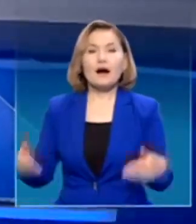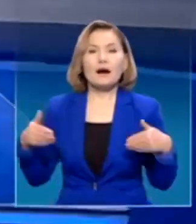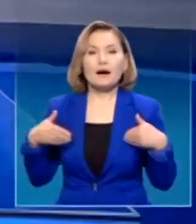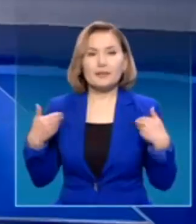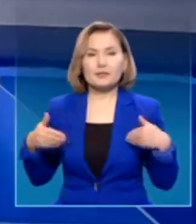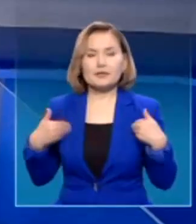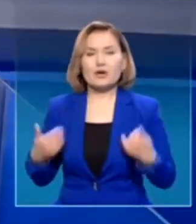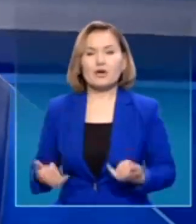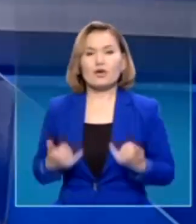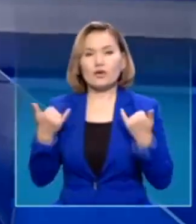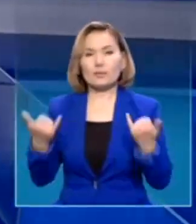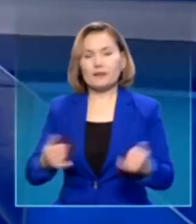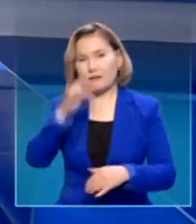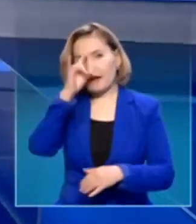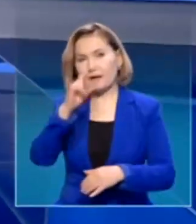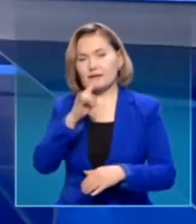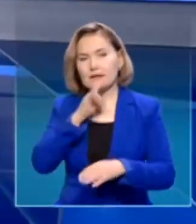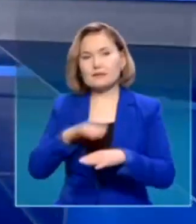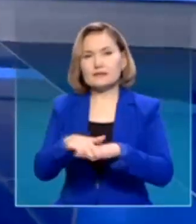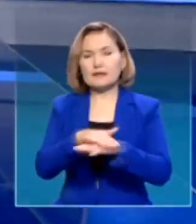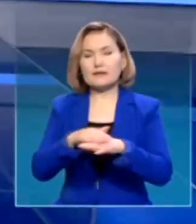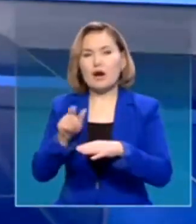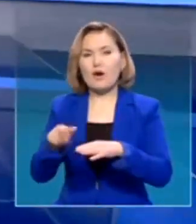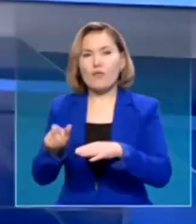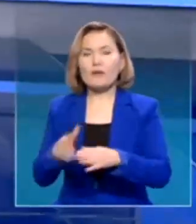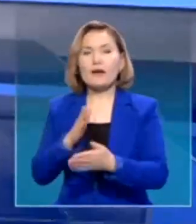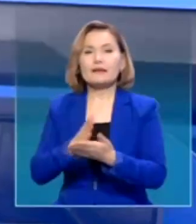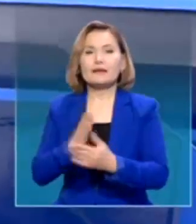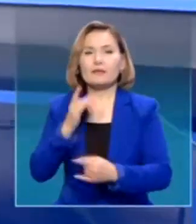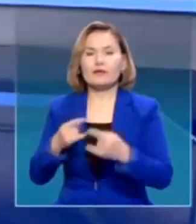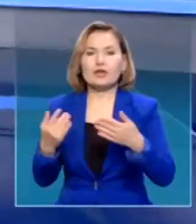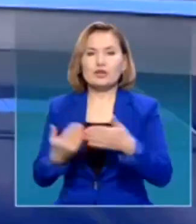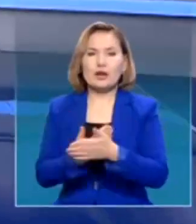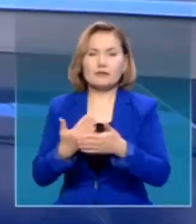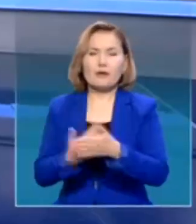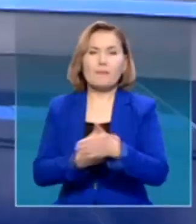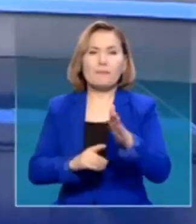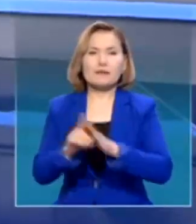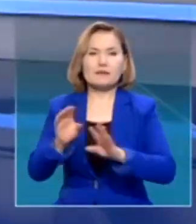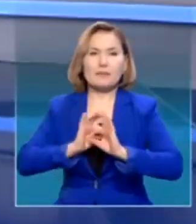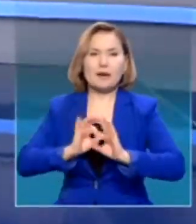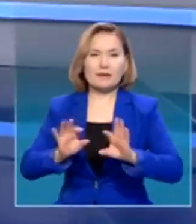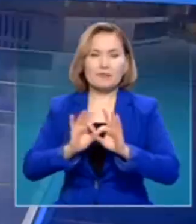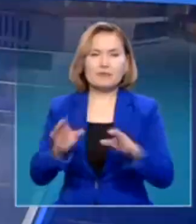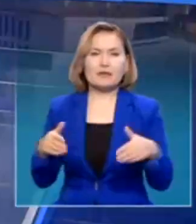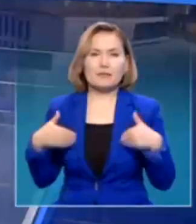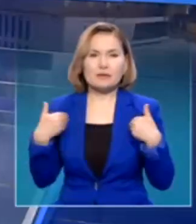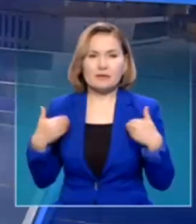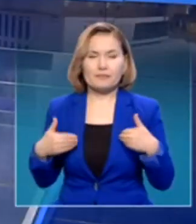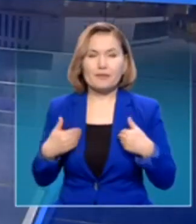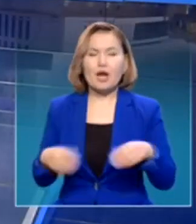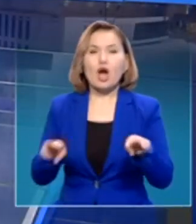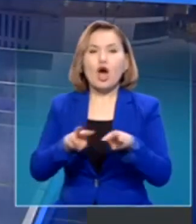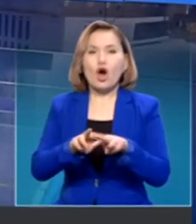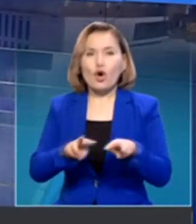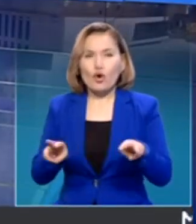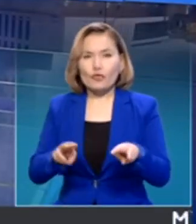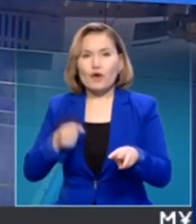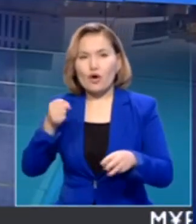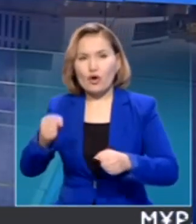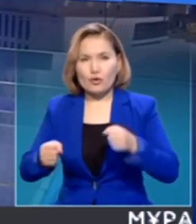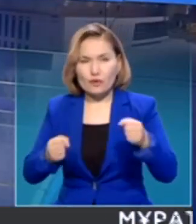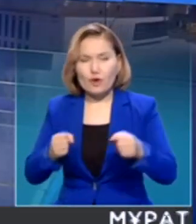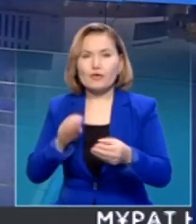Сәлеметсіздер ме? Ұлттық арнаның тікелей эфирінде ақпарат уақыты. Студияда Гүлназ Әлімгерей, сурд аудармашы Самал Нұрымова. Үкіметте